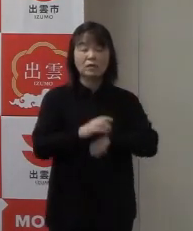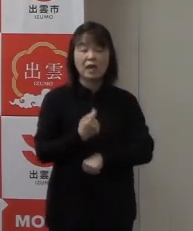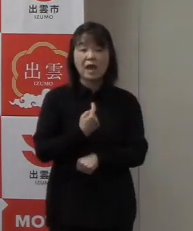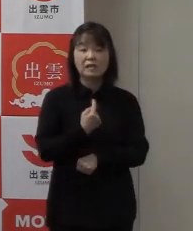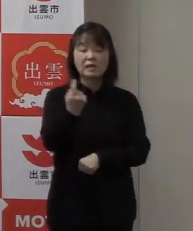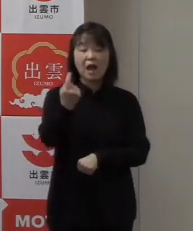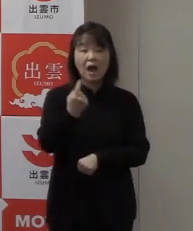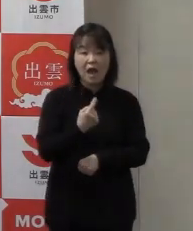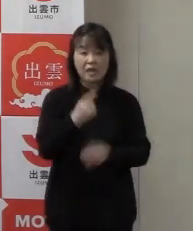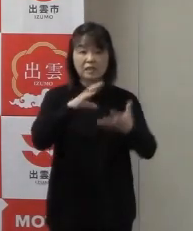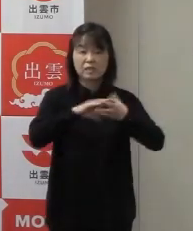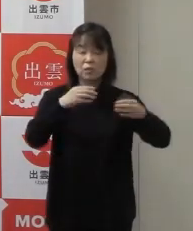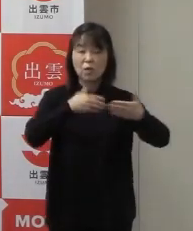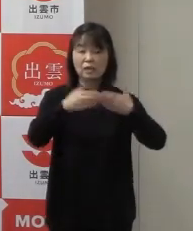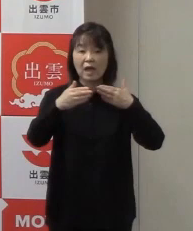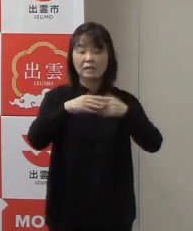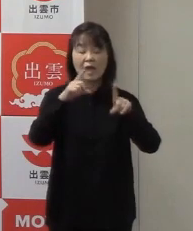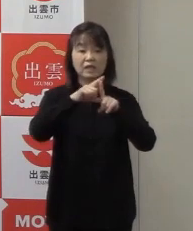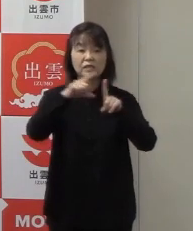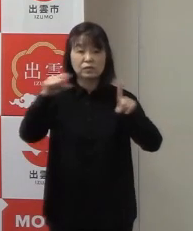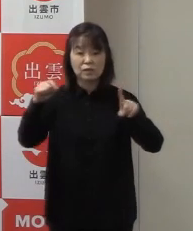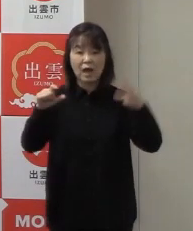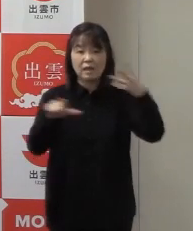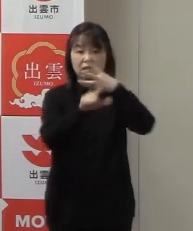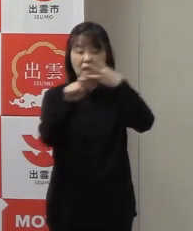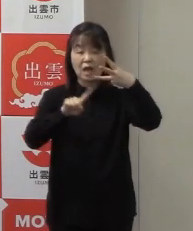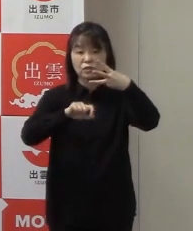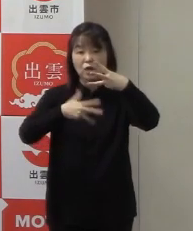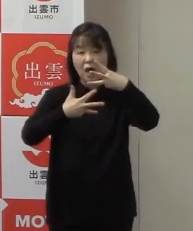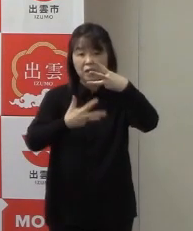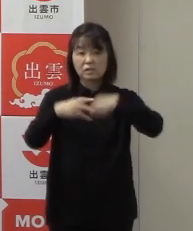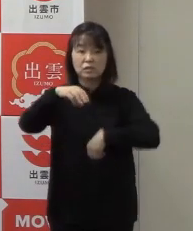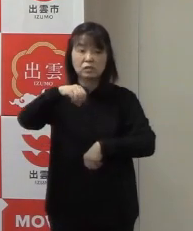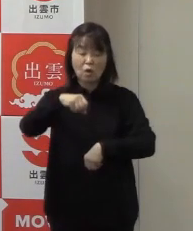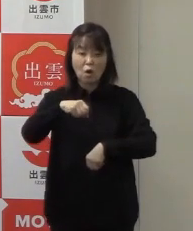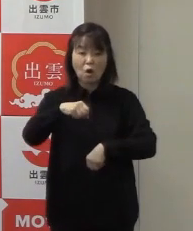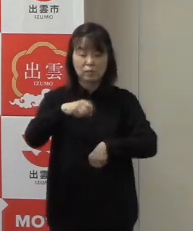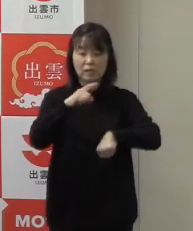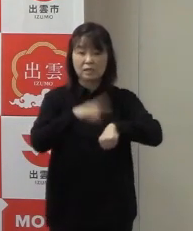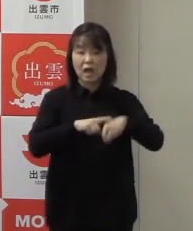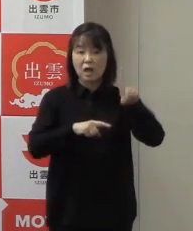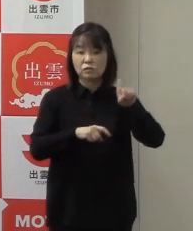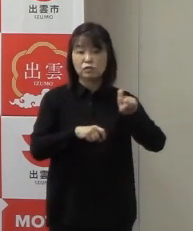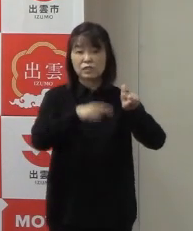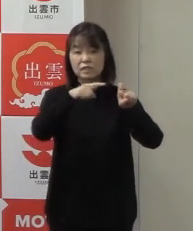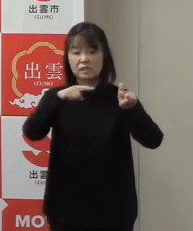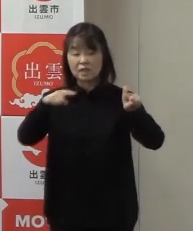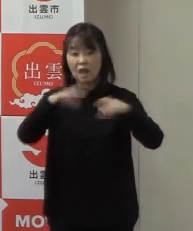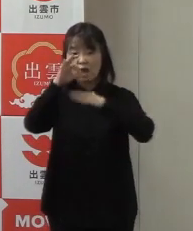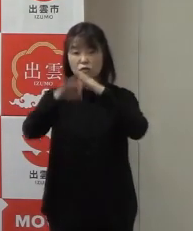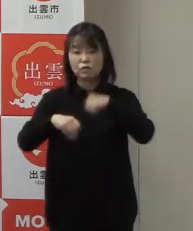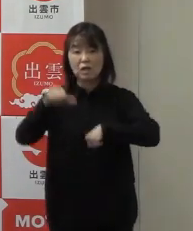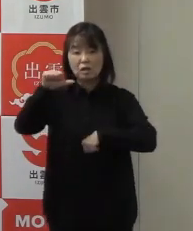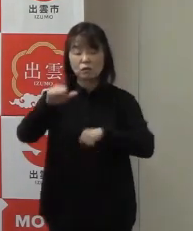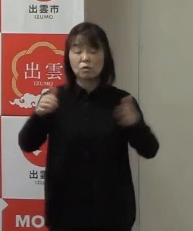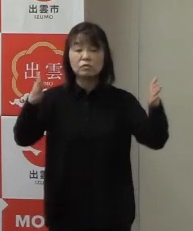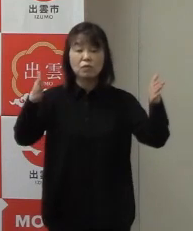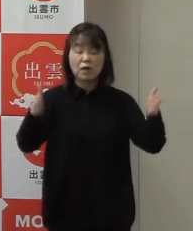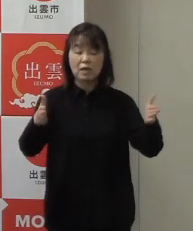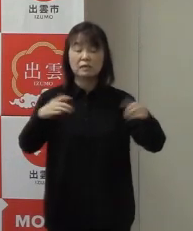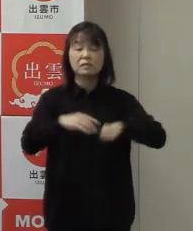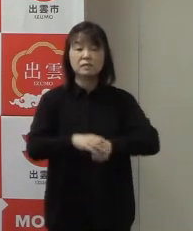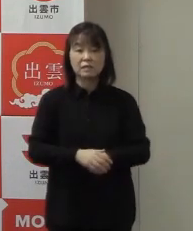雲ということで、これは3月18日の土曜日、11時から、17時までということ